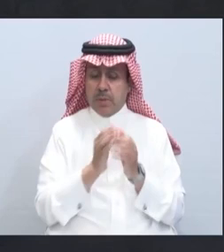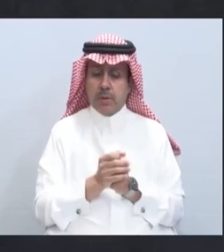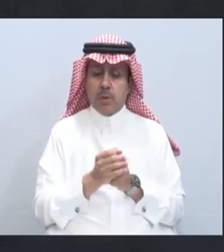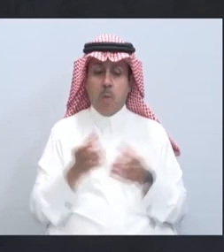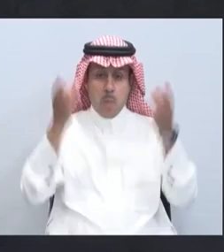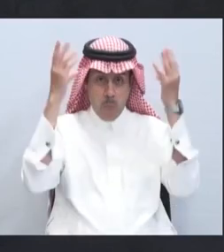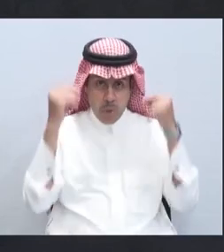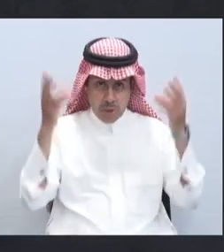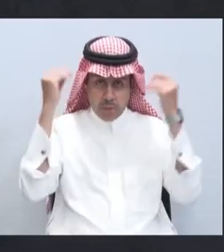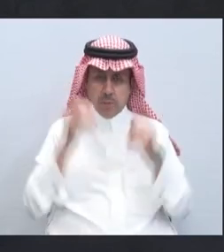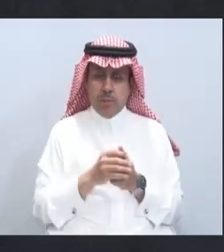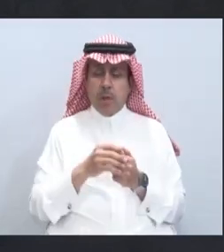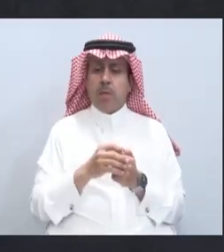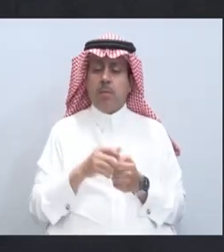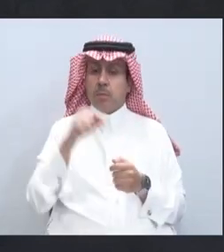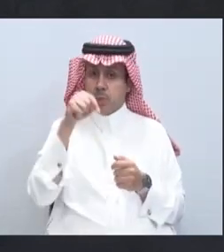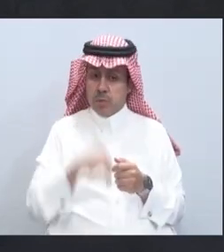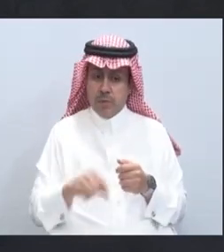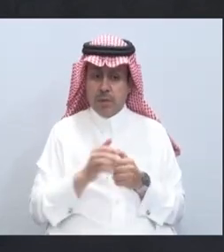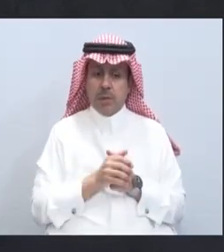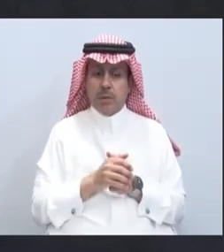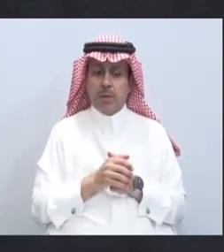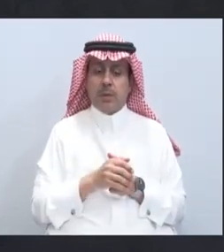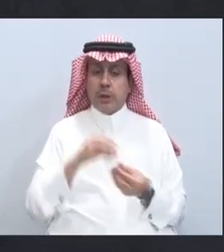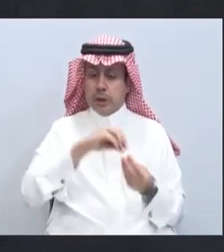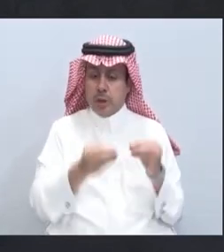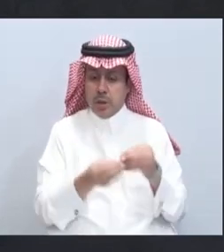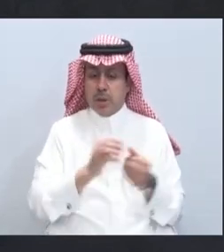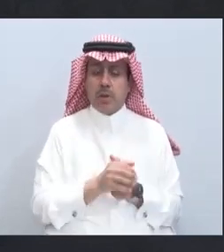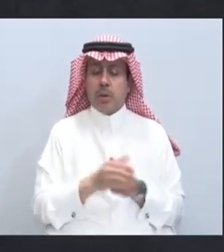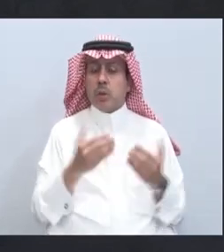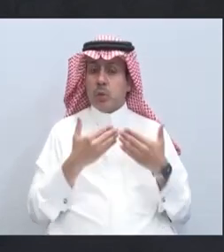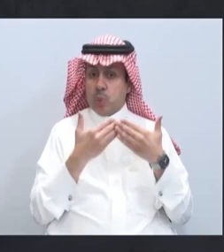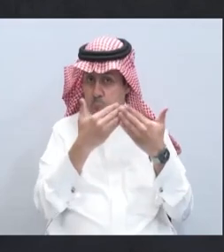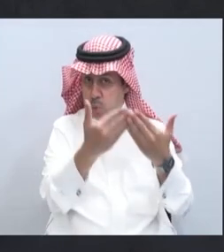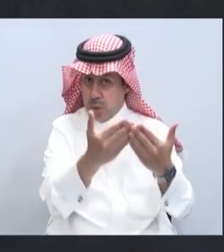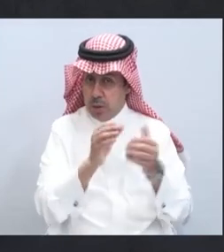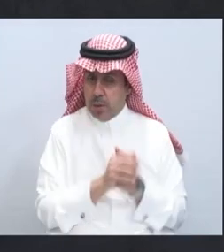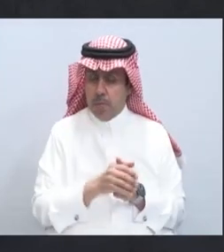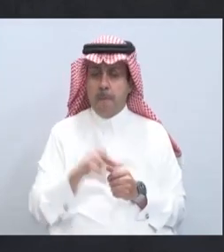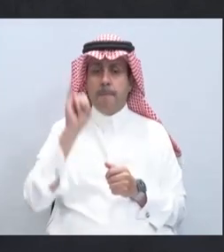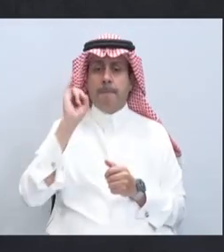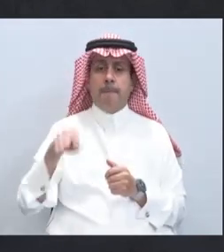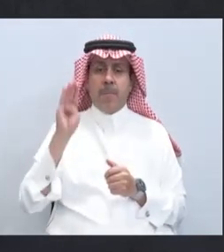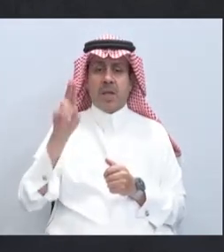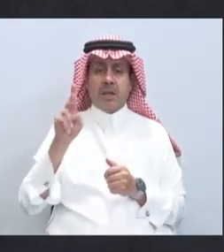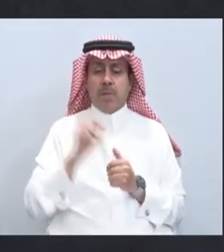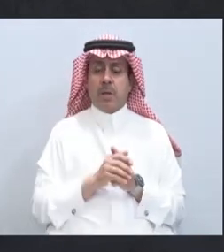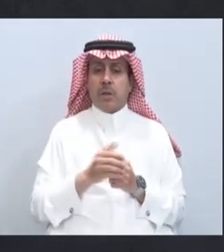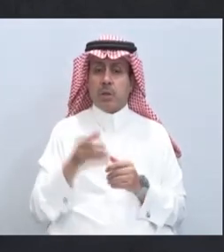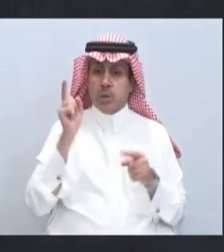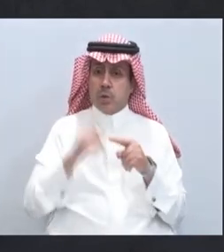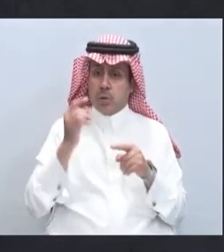المعلومات مع وجود هذه التقنيات فهي تساعد المكتبه بسرعه استخراج